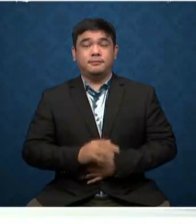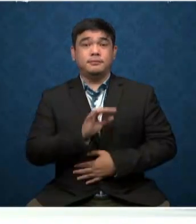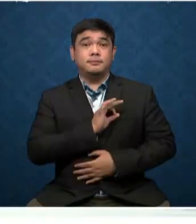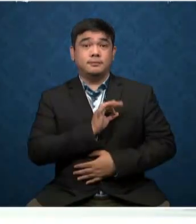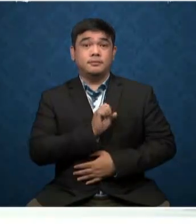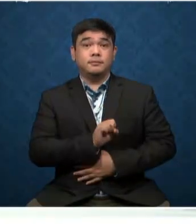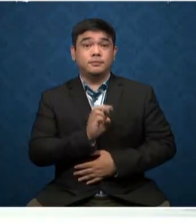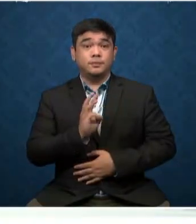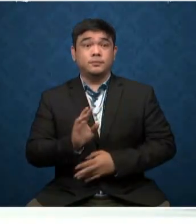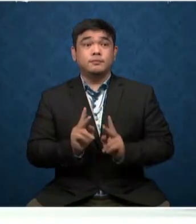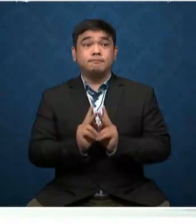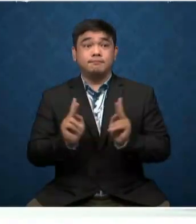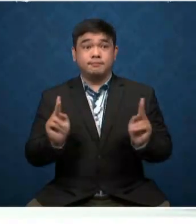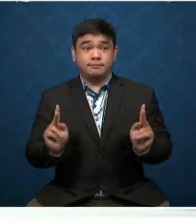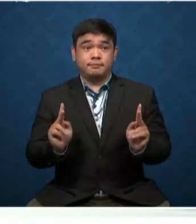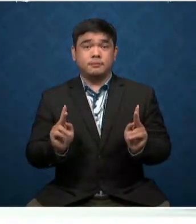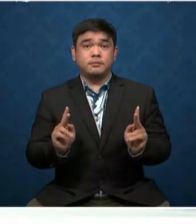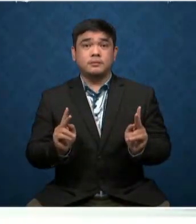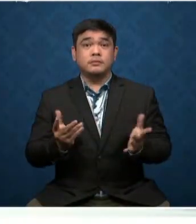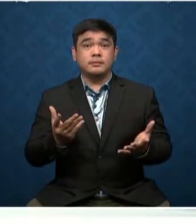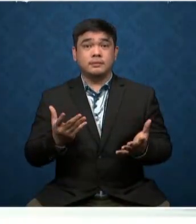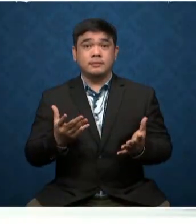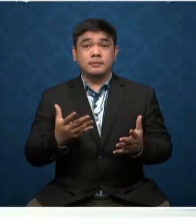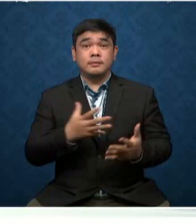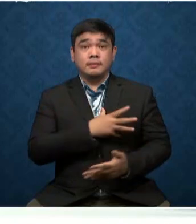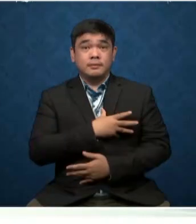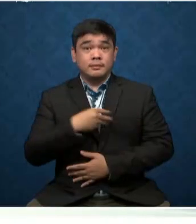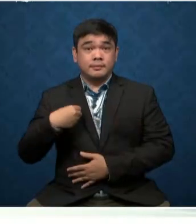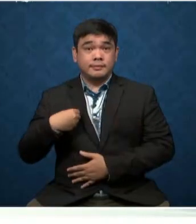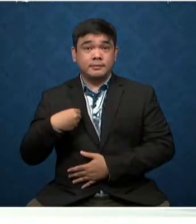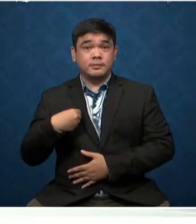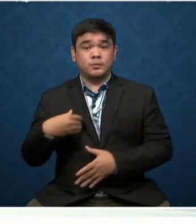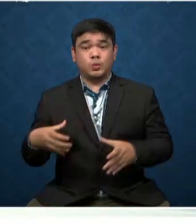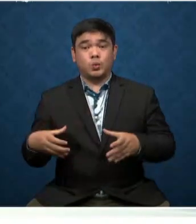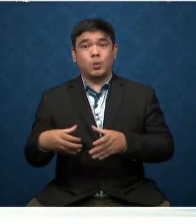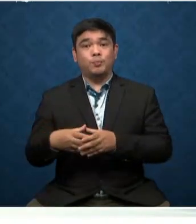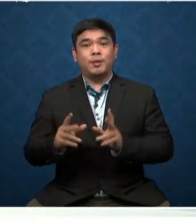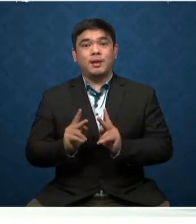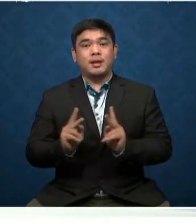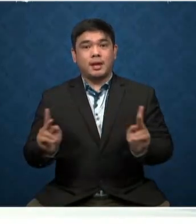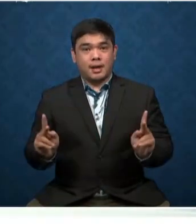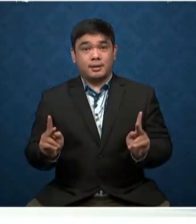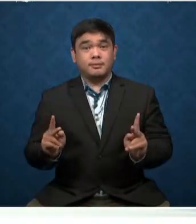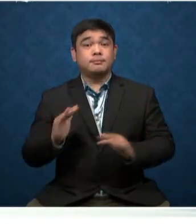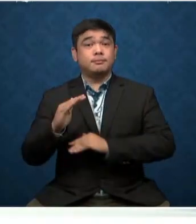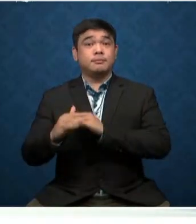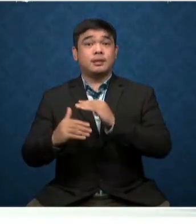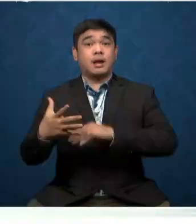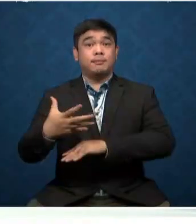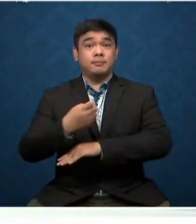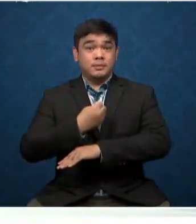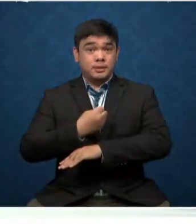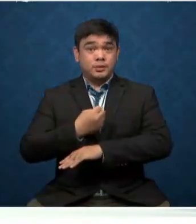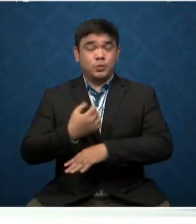ฐานะกรรมธิการและในฐานะคณะกรรมการพัฒนาการเมืองและ